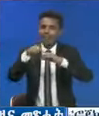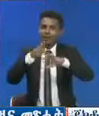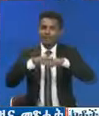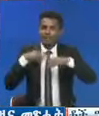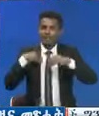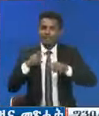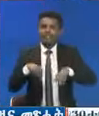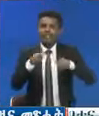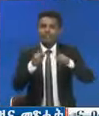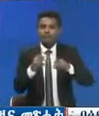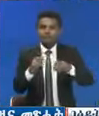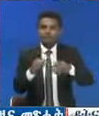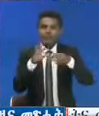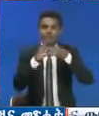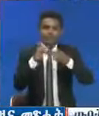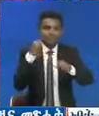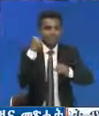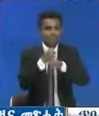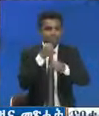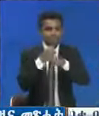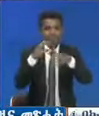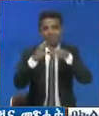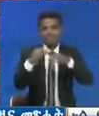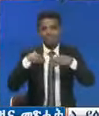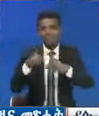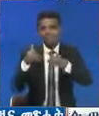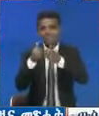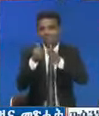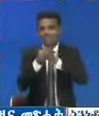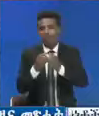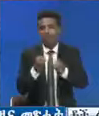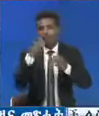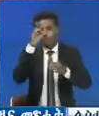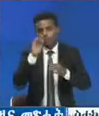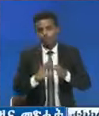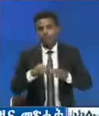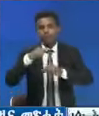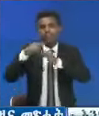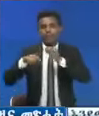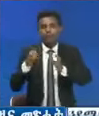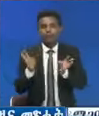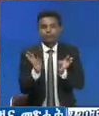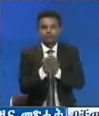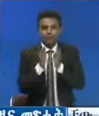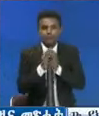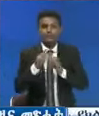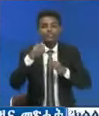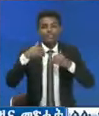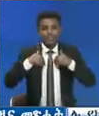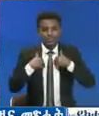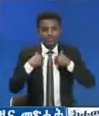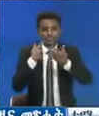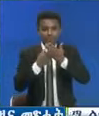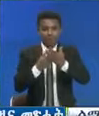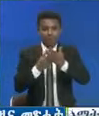ማህበር አለ። እሱ አካባቢ ማዳበሪያ ሲወስዱ መጠጋጋት፣ ብዙ ሰው በአንድ አካባቢ መሰባሰብ ስላለ እሱን ትምህርት እየሰጡ ያው የተሻለ ኤክስቴንሽን